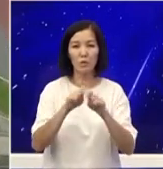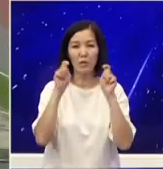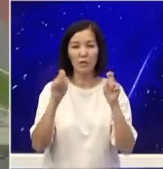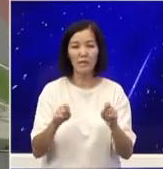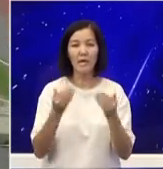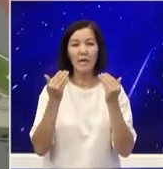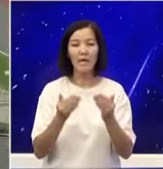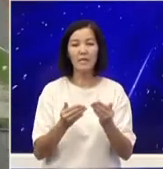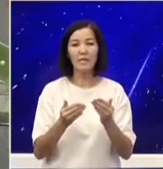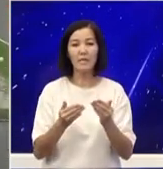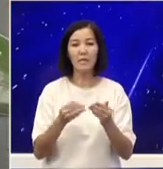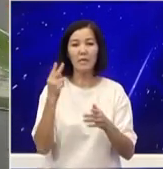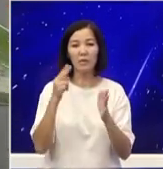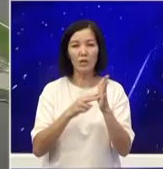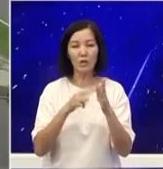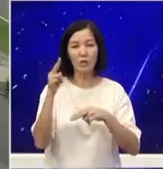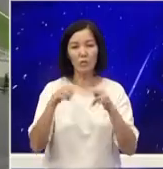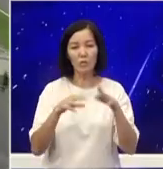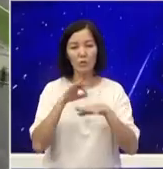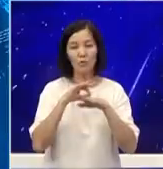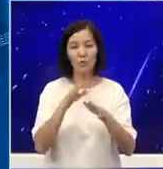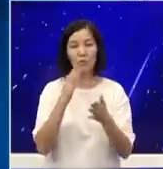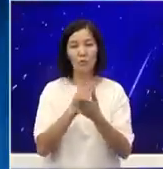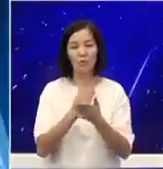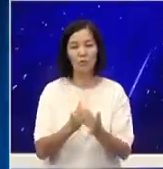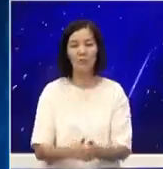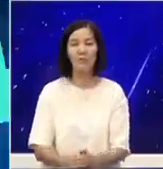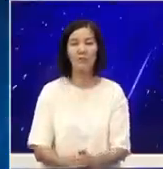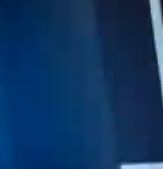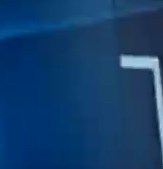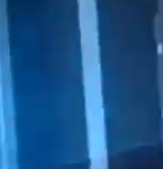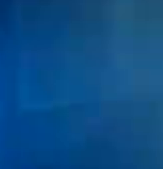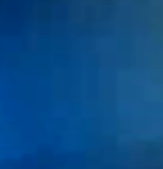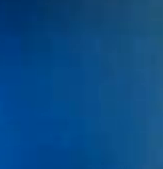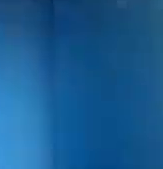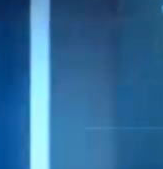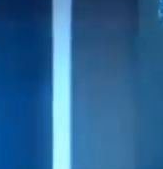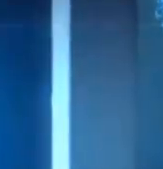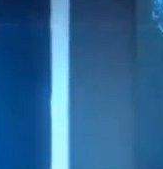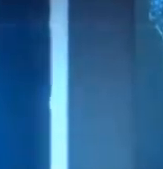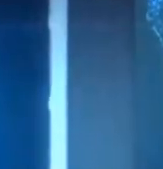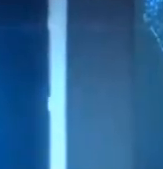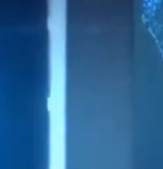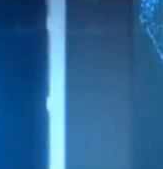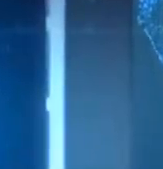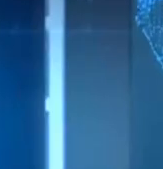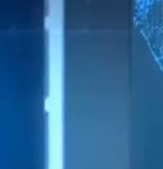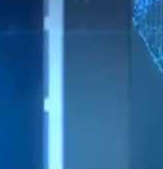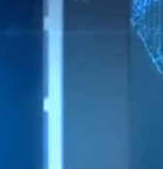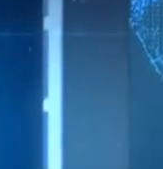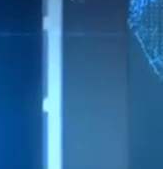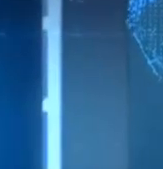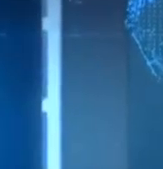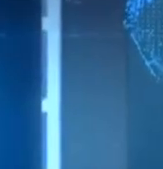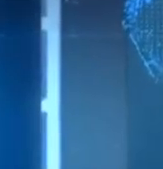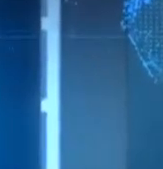берілді. Қазіргі уақытта тағы 7-еуінің құрылысы жүріп жатыр. Жарқын Нұрланұлы, Евгений Присяжная, Жайық Құрманбаев, Жетісу телеарнасы, Ескелді